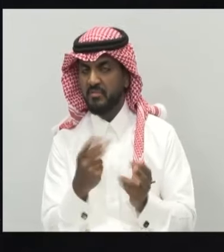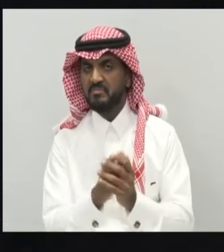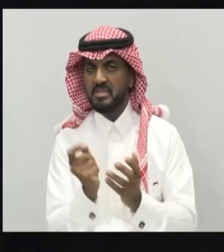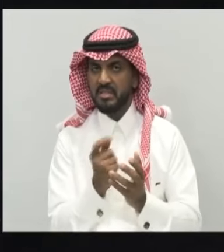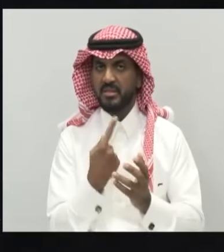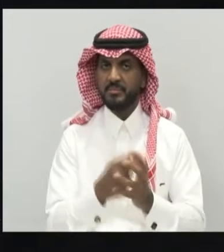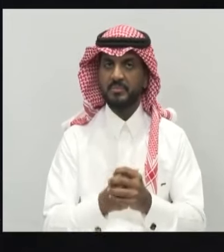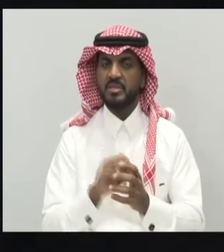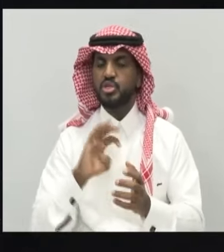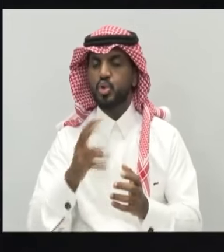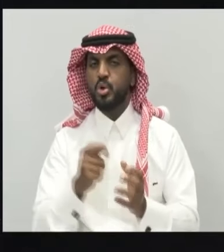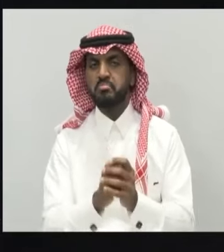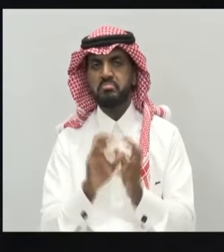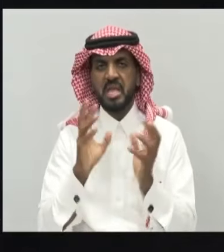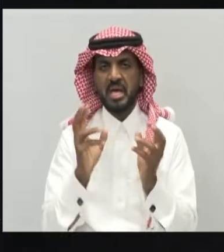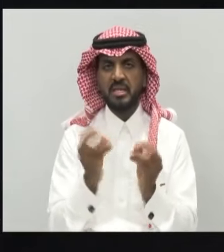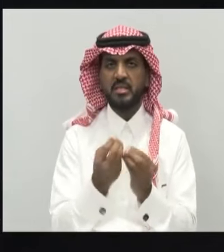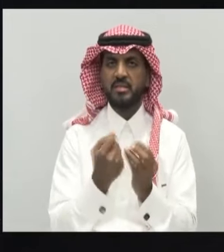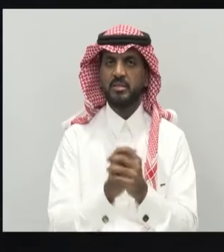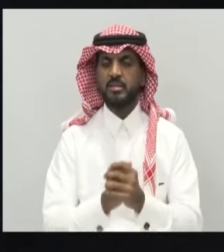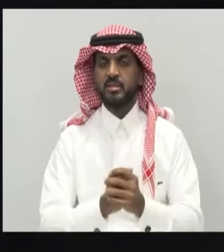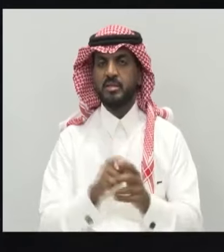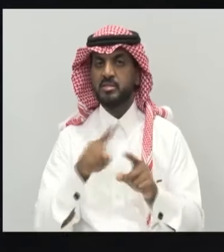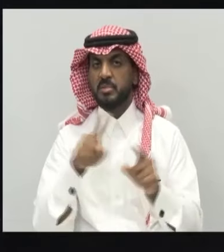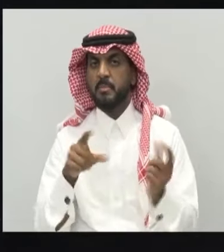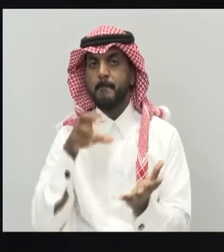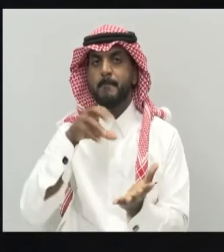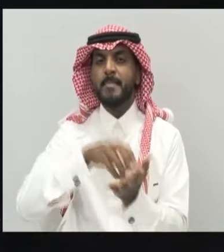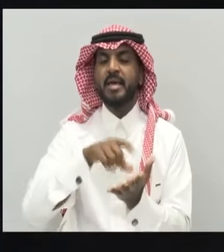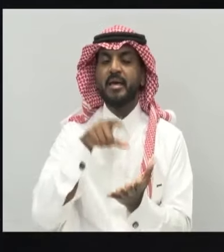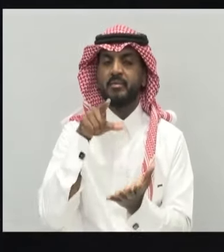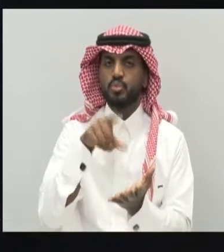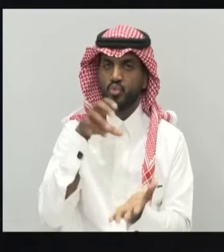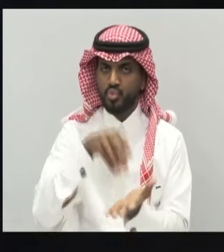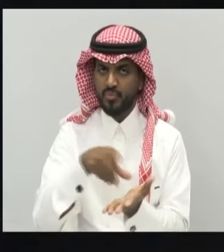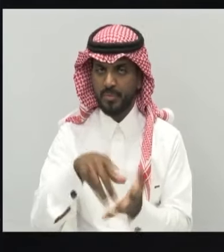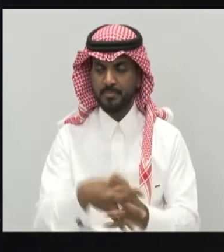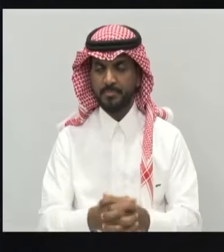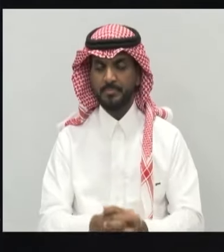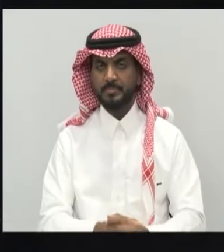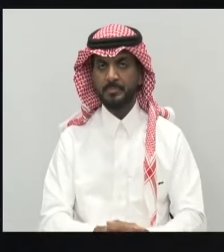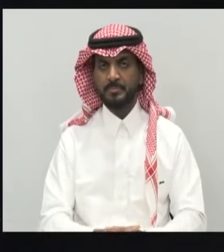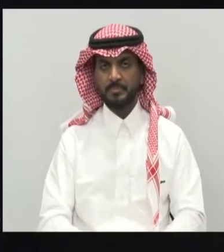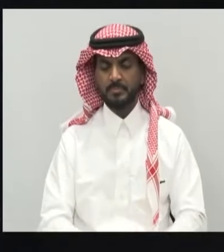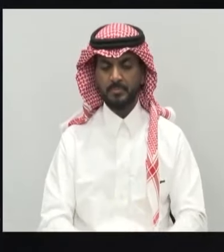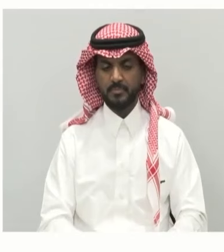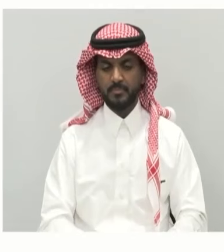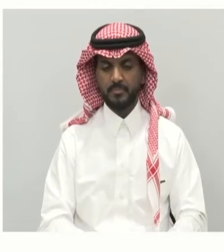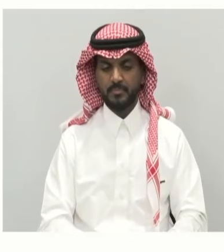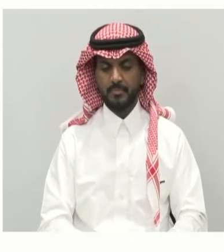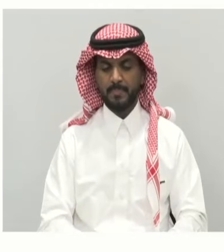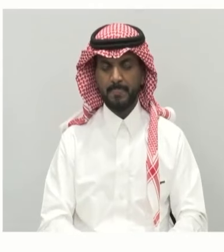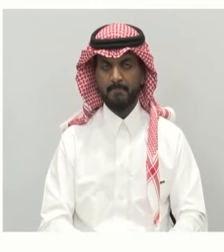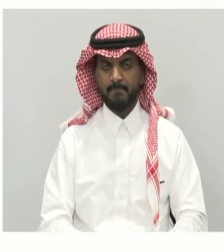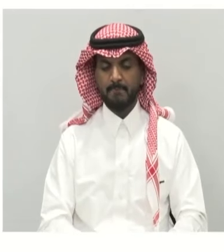لانه هذه الاجابه تقديريه بالنسبه للمكان اللي انت فيه يا بطل واضحه بارك الله فيكم ابنائي وبناتي